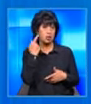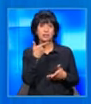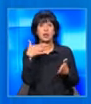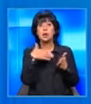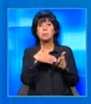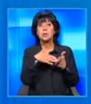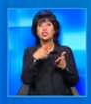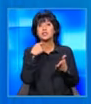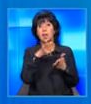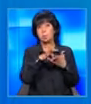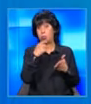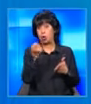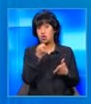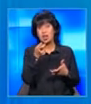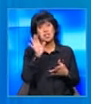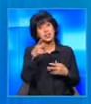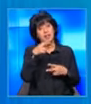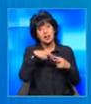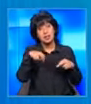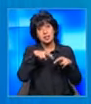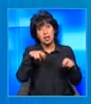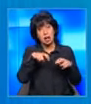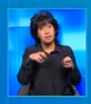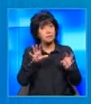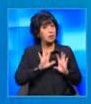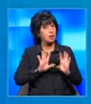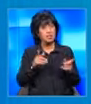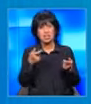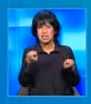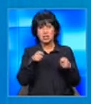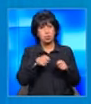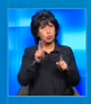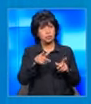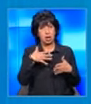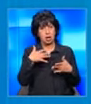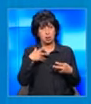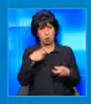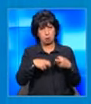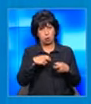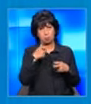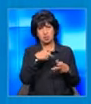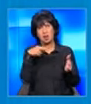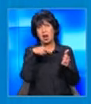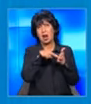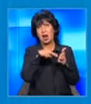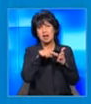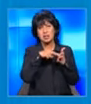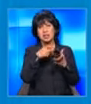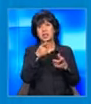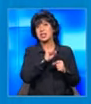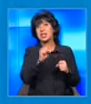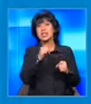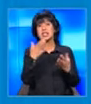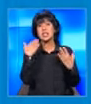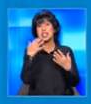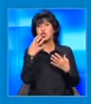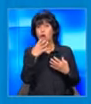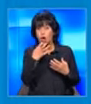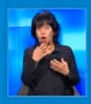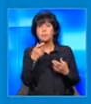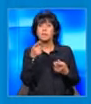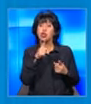се разследват. Изключва се да е имало проблем с инсталацията с кислород, но все пак разследването наистина ще покаже